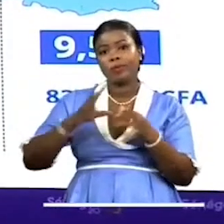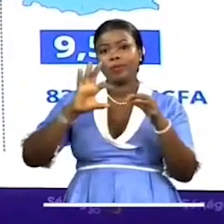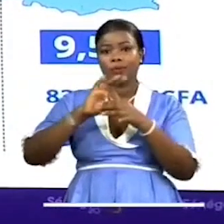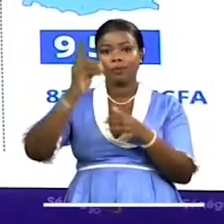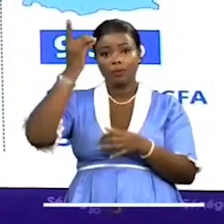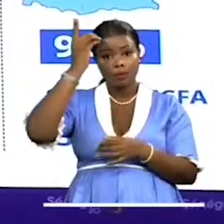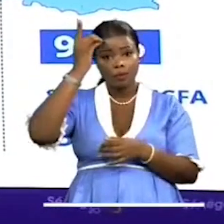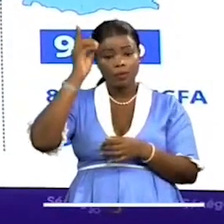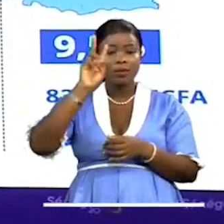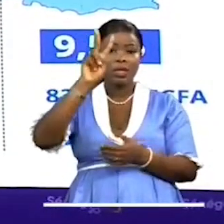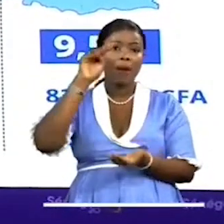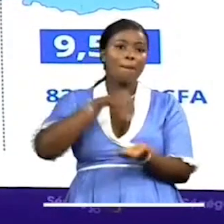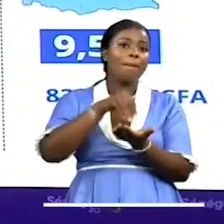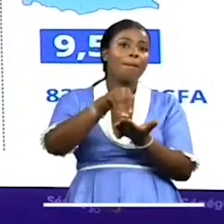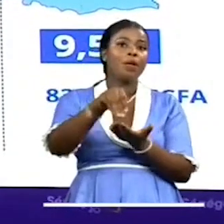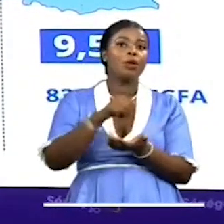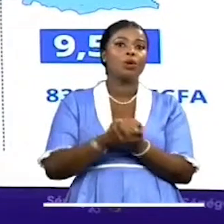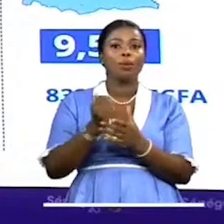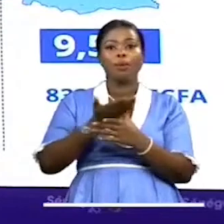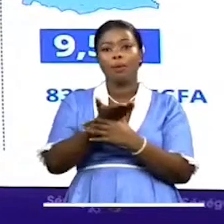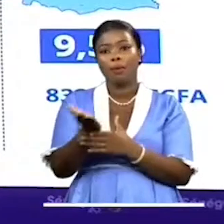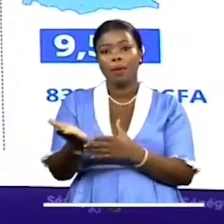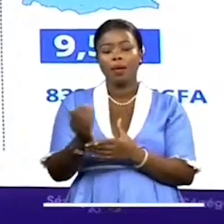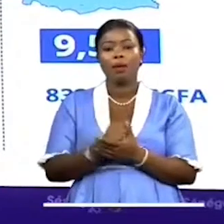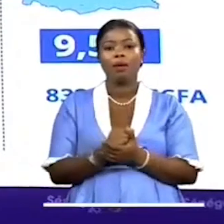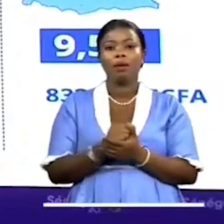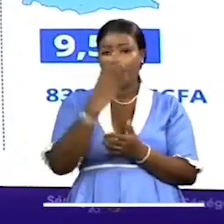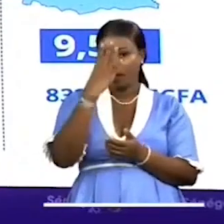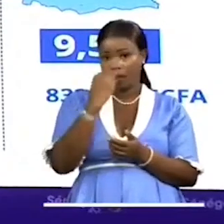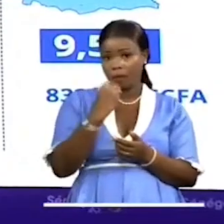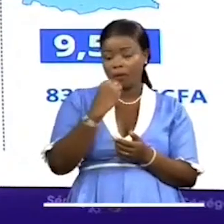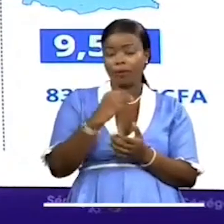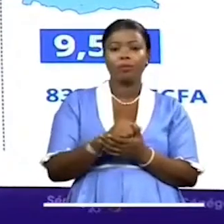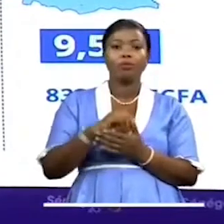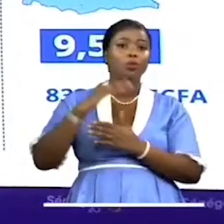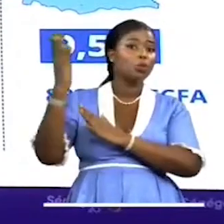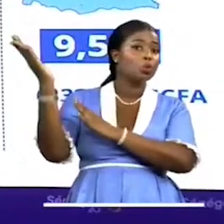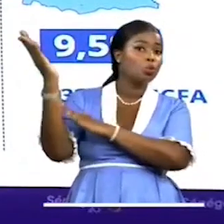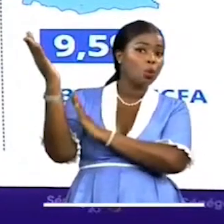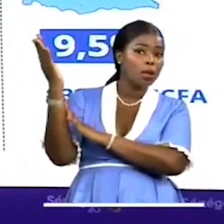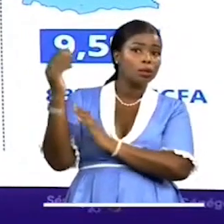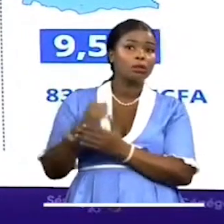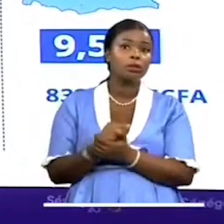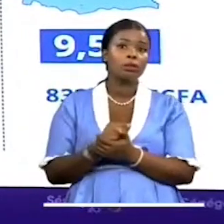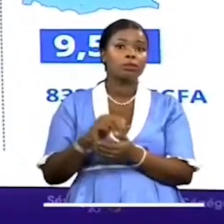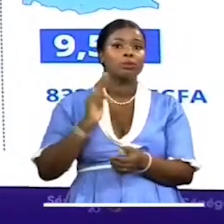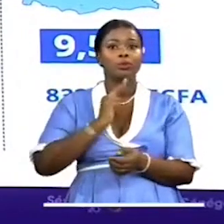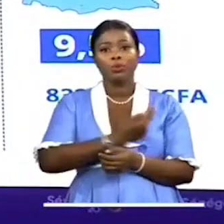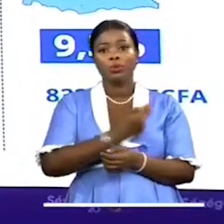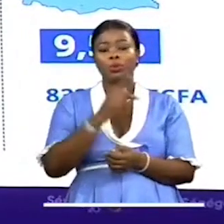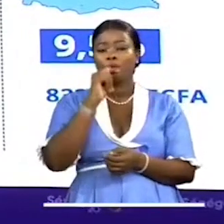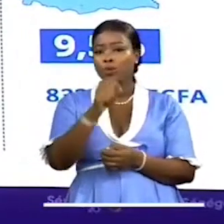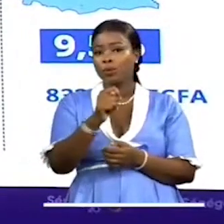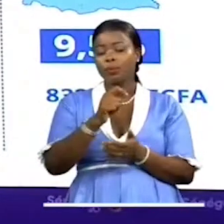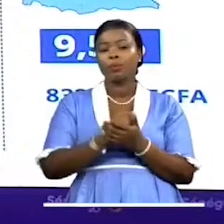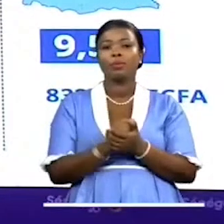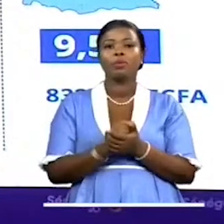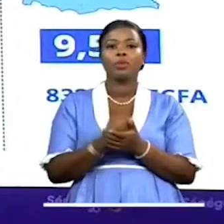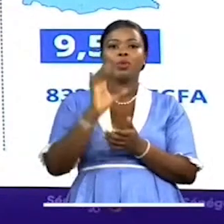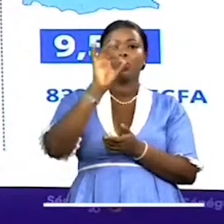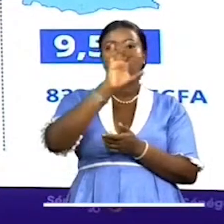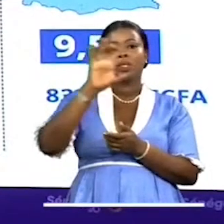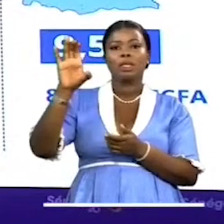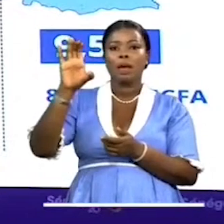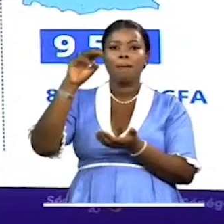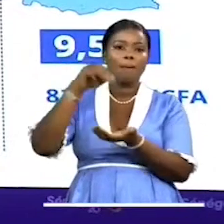plus de 2 millions he par habitant au moment où à droite à l'extrême droite nous en sommes à pratiquement 800000 et pour